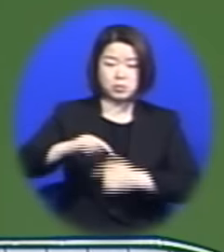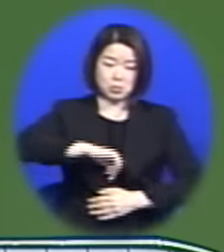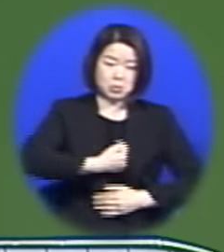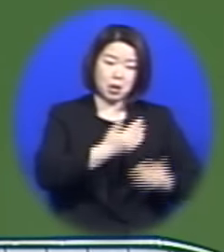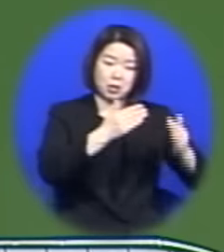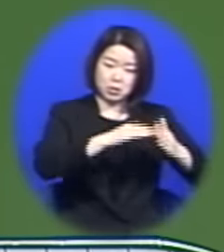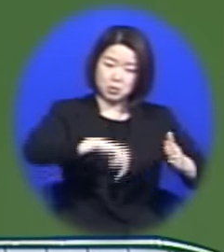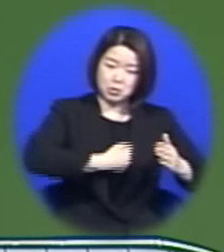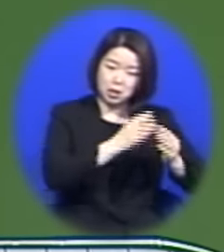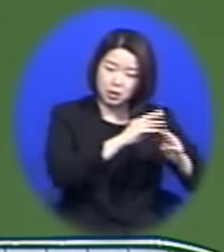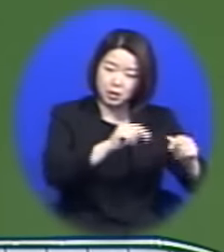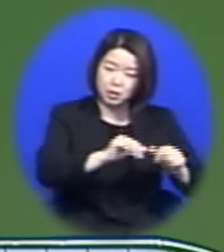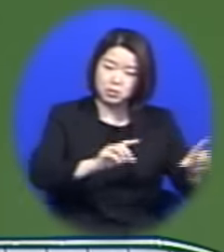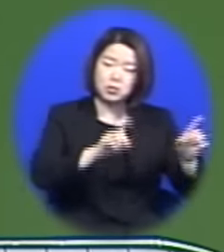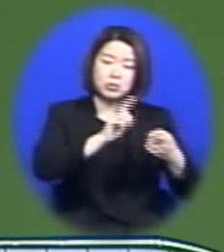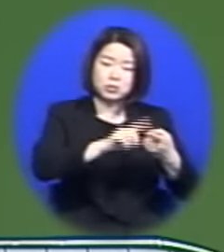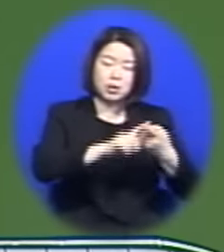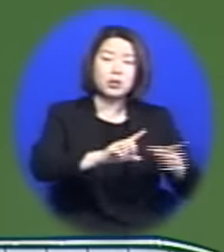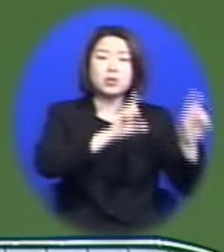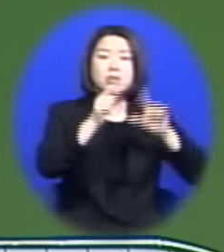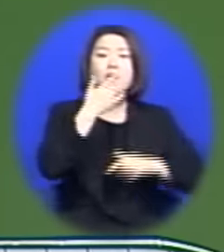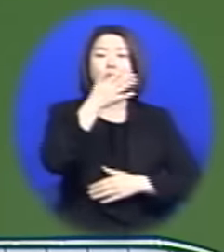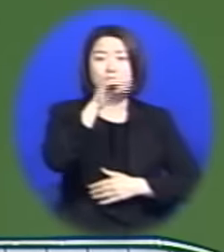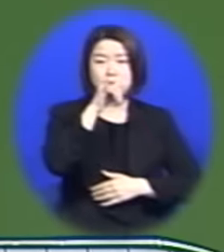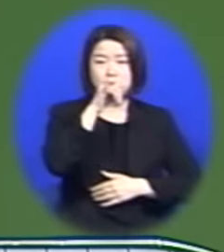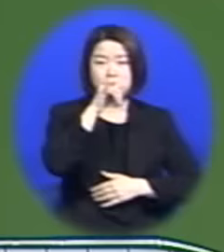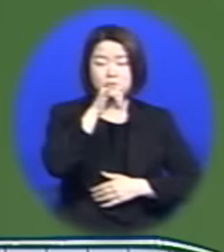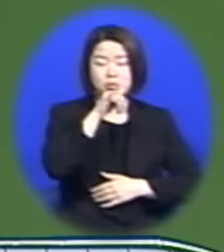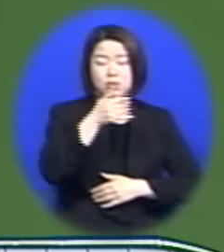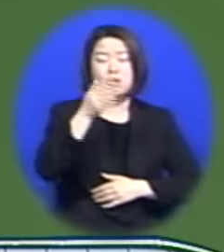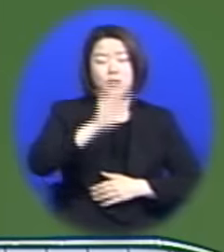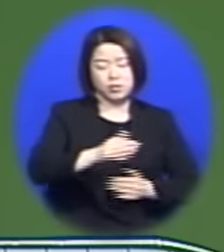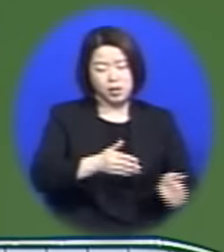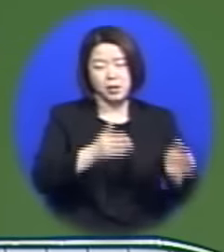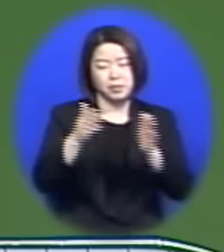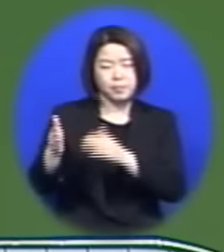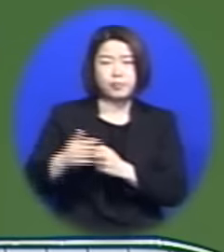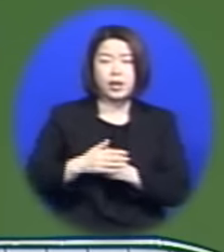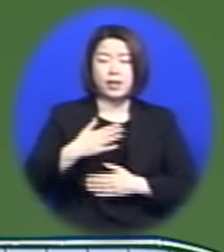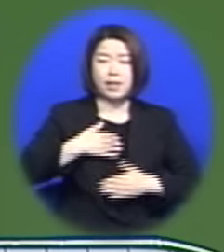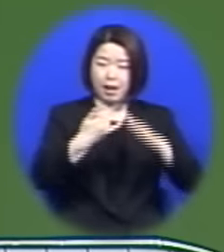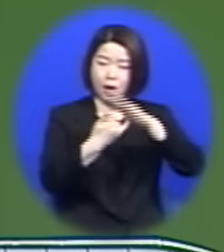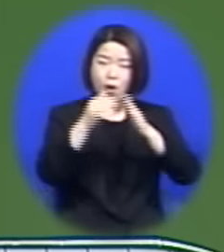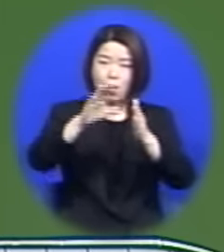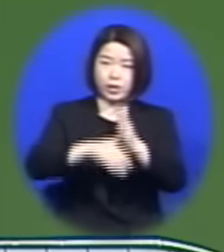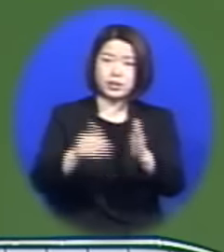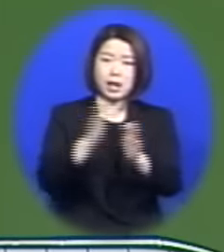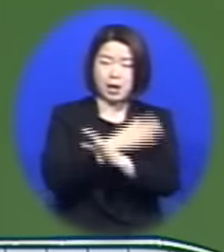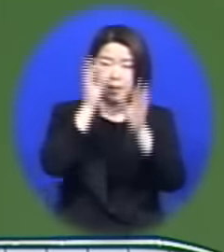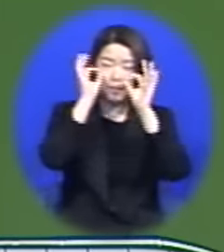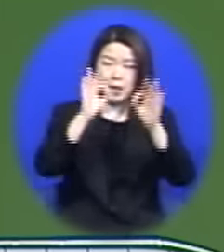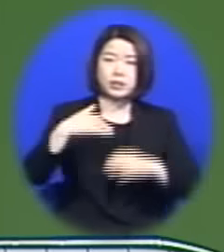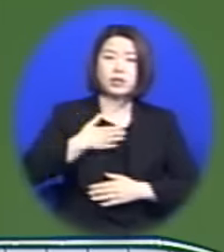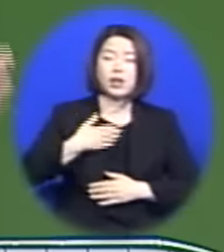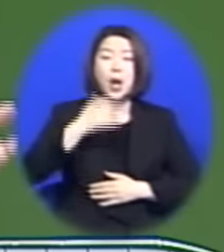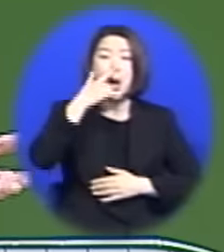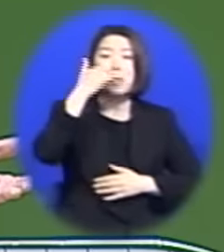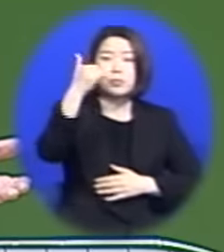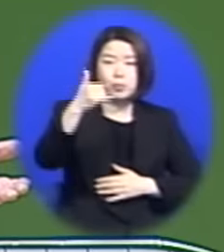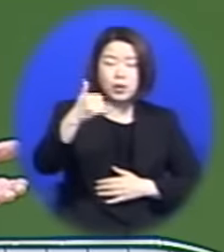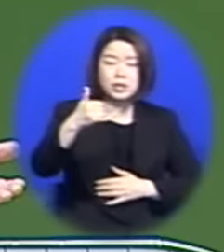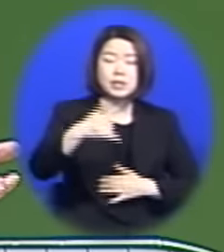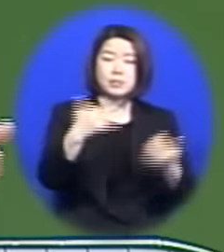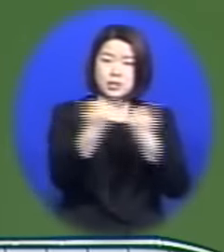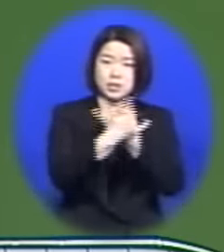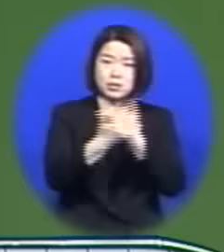말이에 근데 제가 어릴 때 보았던 저희 부모님 친척분들은 예수 믿는 것 때문에 그런 어려움을